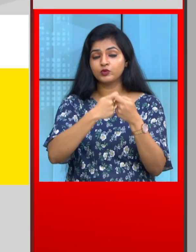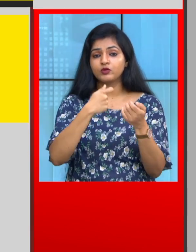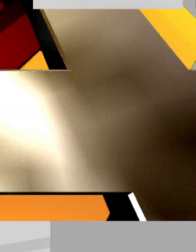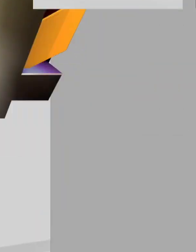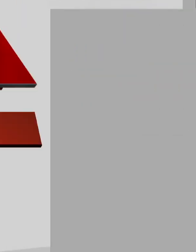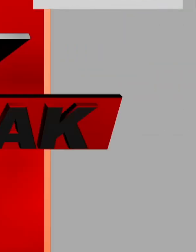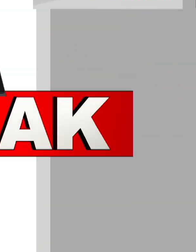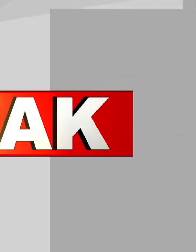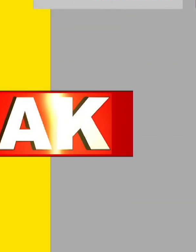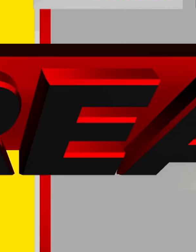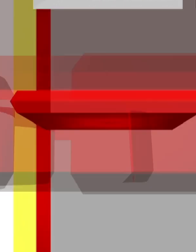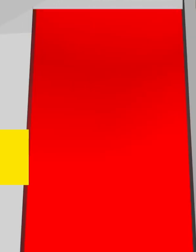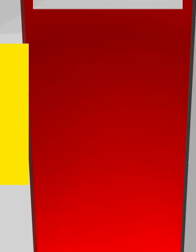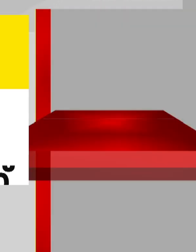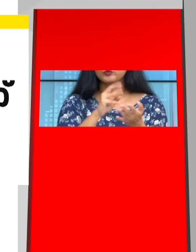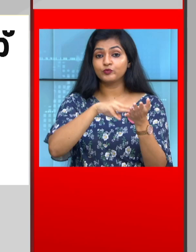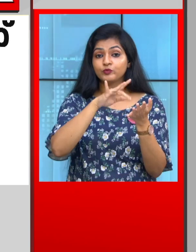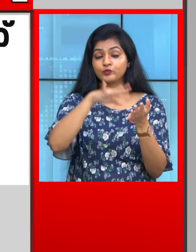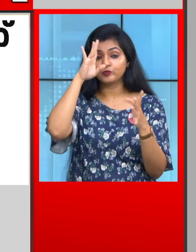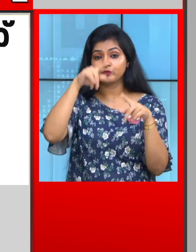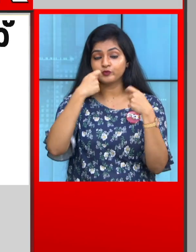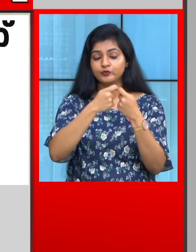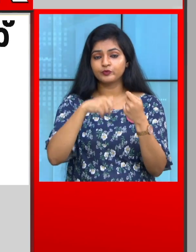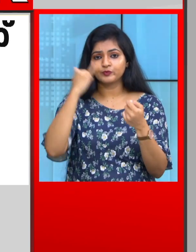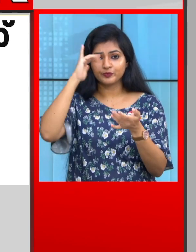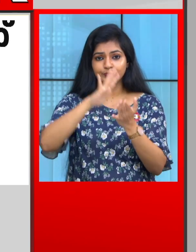ചെയ്ത ലൈംഗികാതിക്രമ കേസിലാണ്, ബലാത്സംഗ